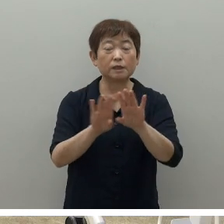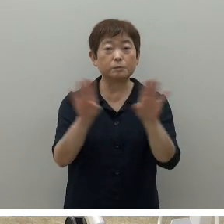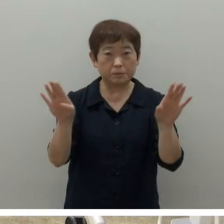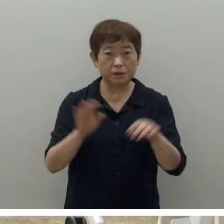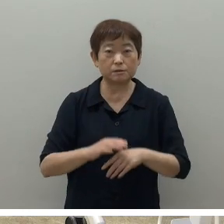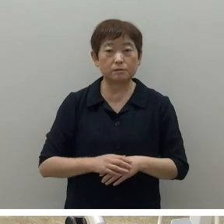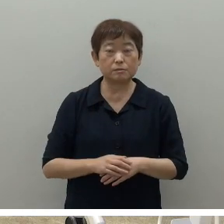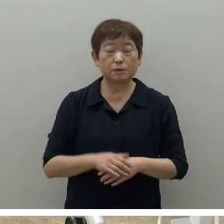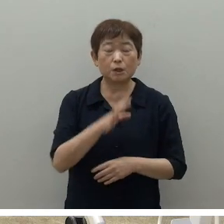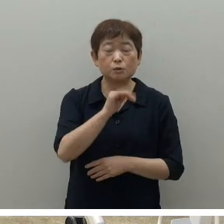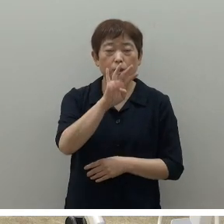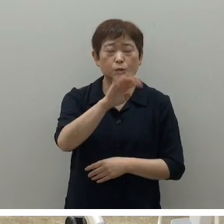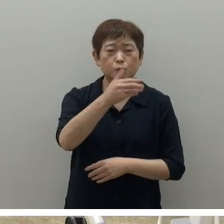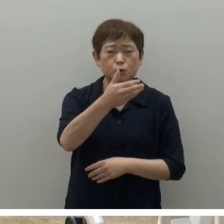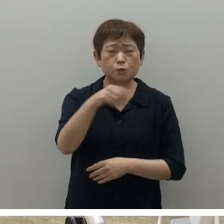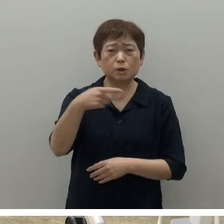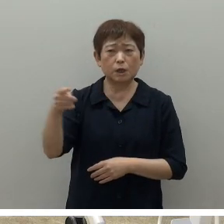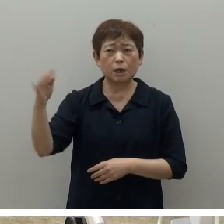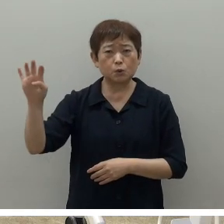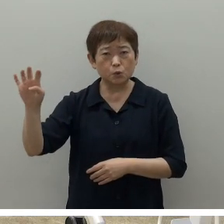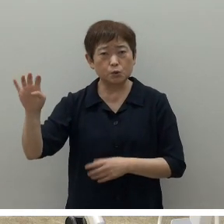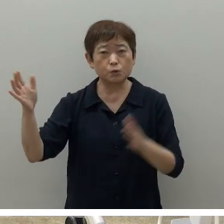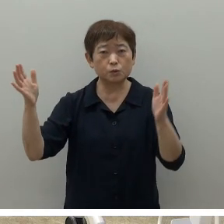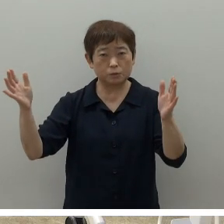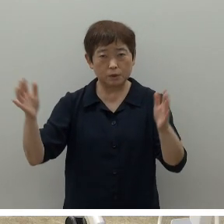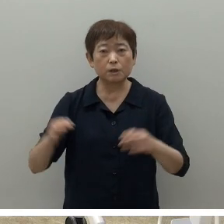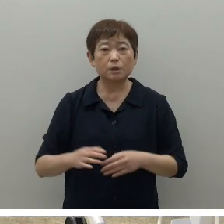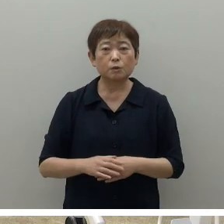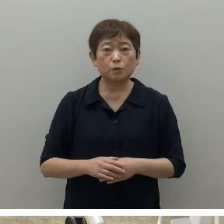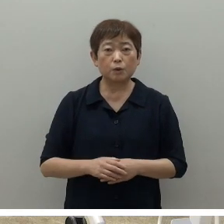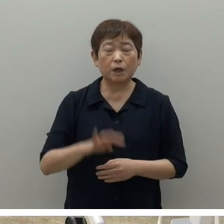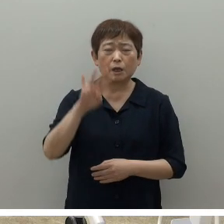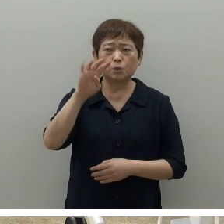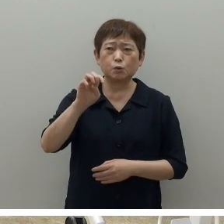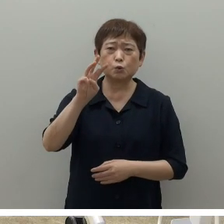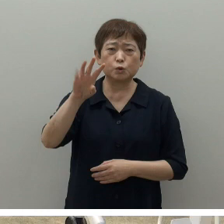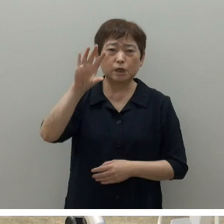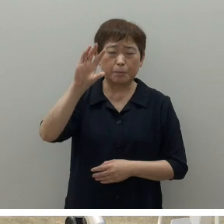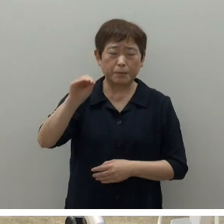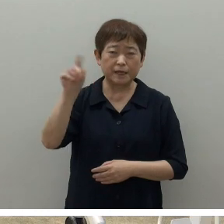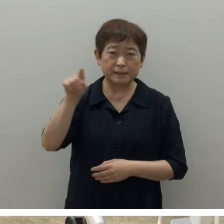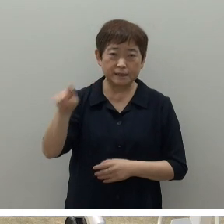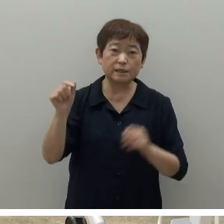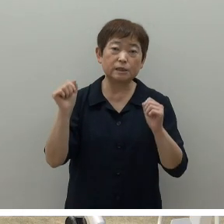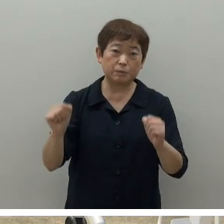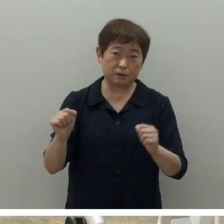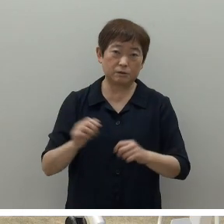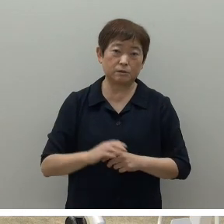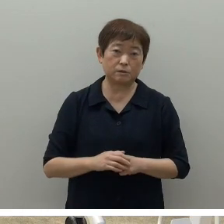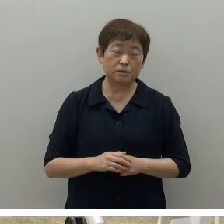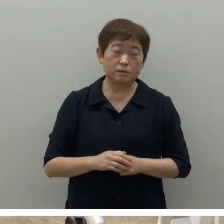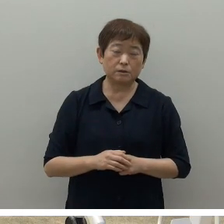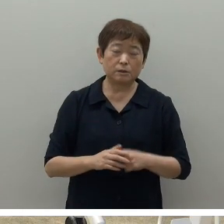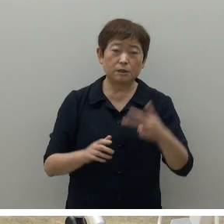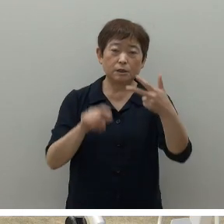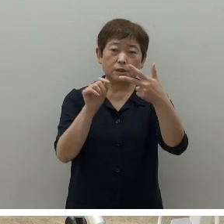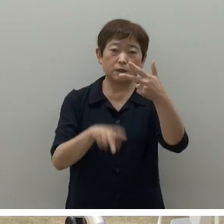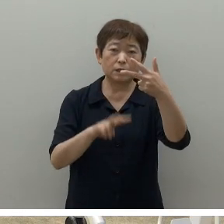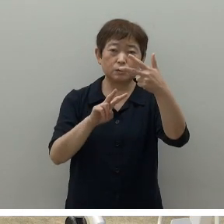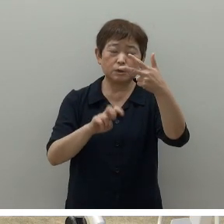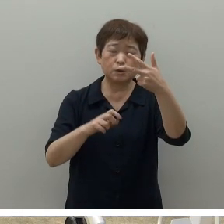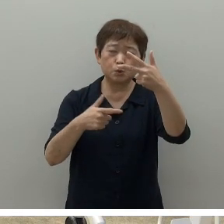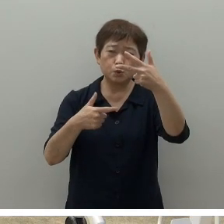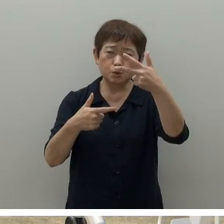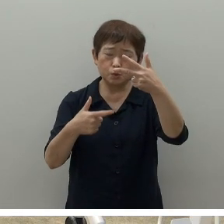ると。そして49歳から40歳までの方、4.3 万人いらっしゃるわけでありますけれども、